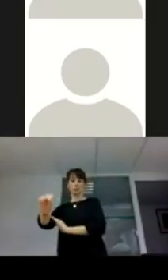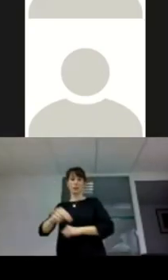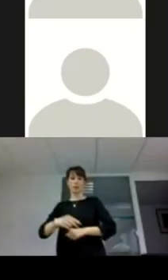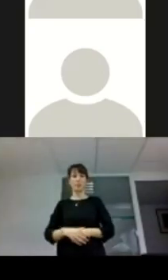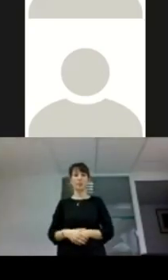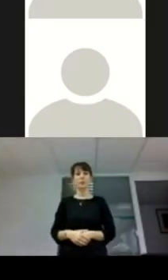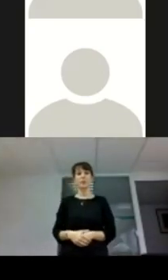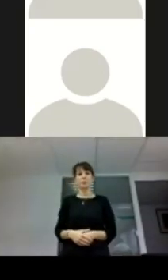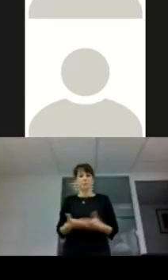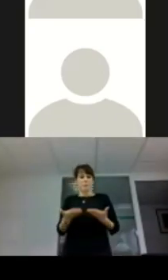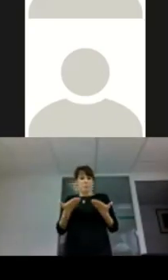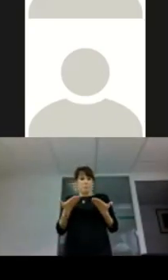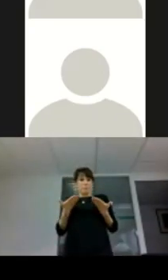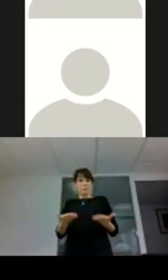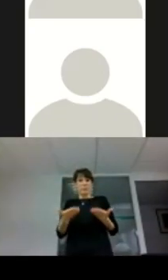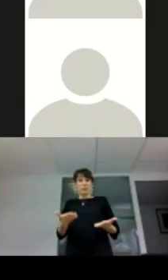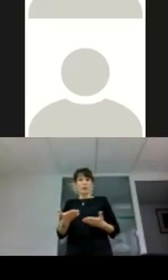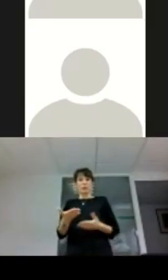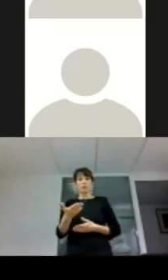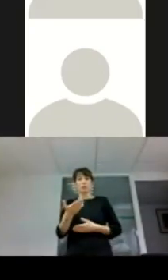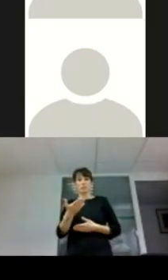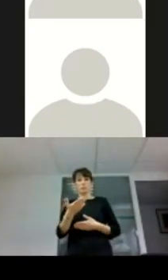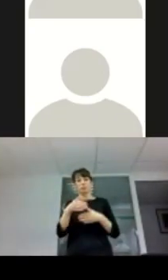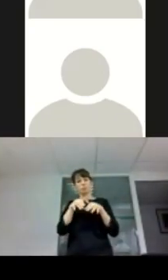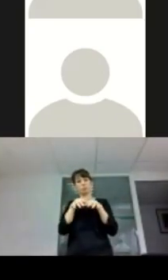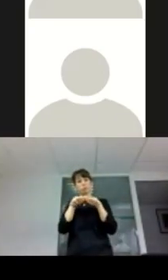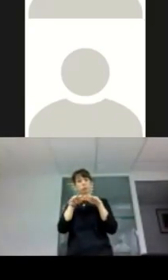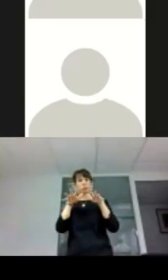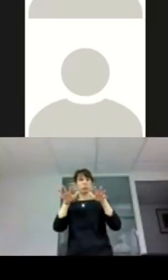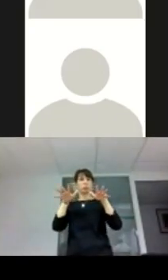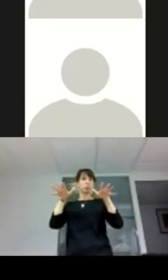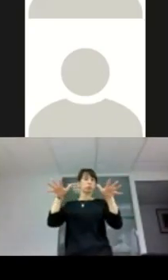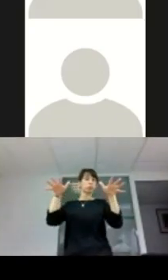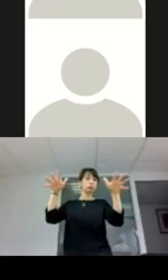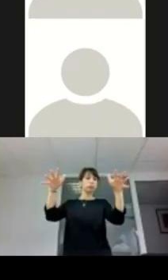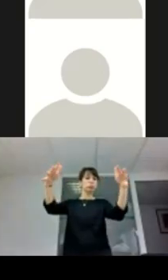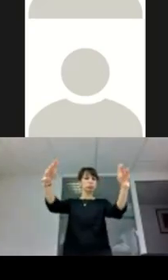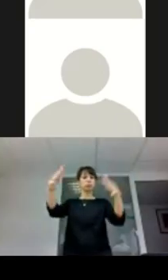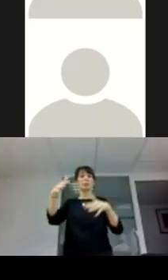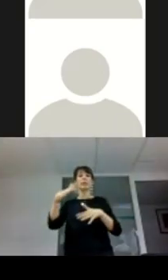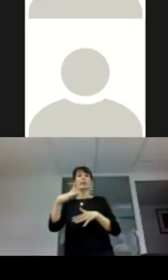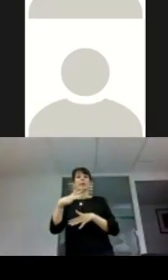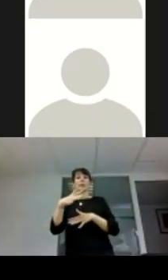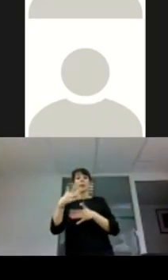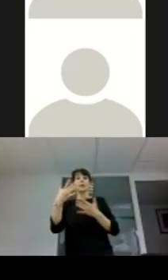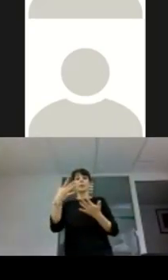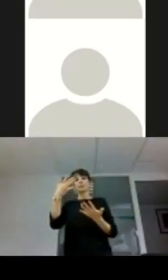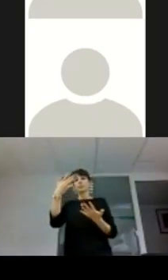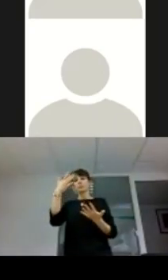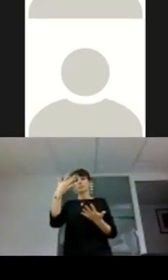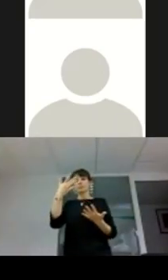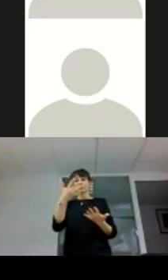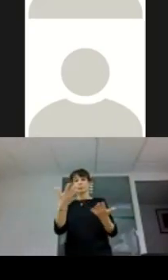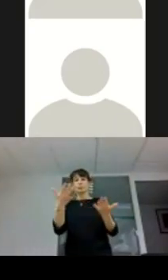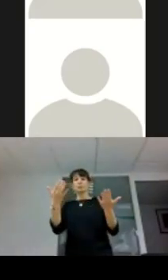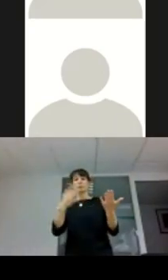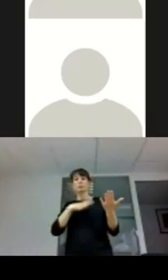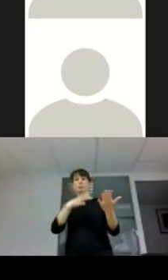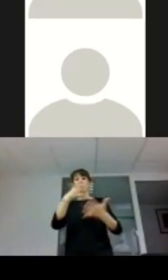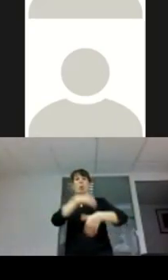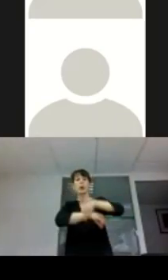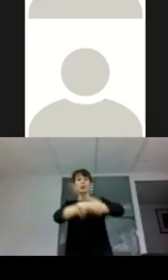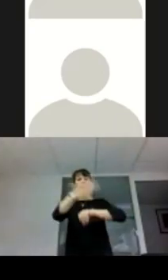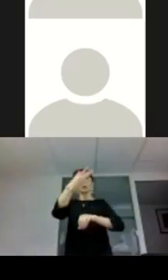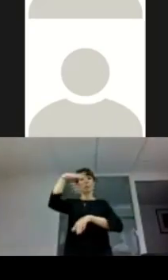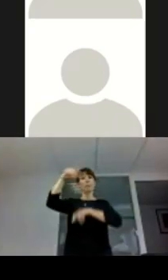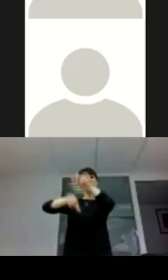décennale 2021-2030. Et aujourd'hui, ils se sont étendus et prennent